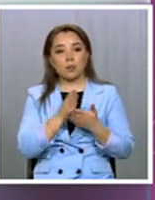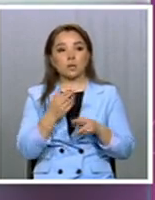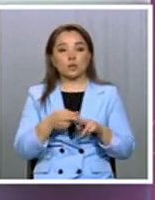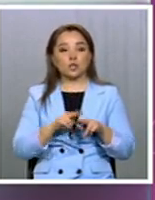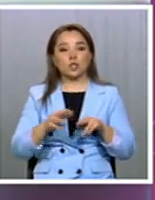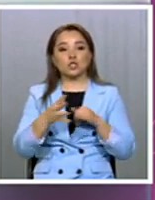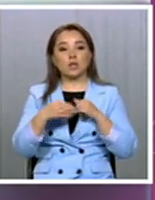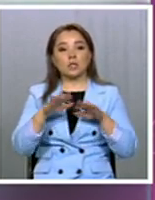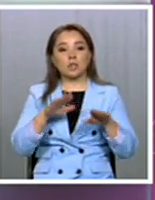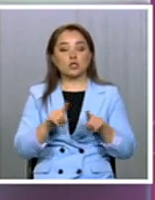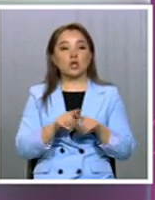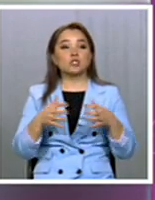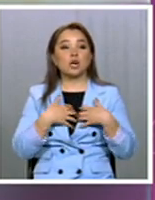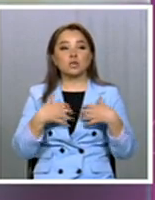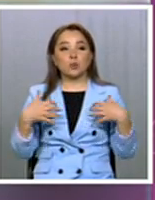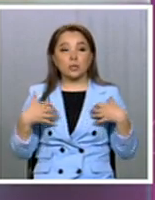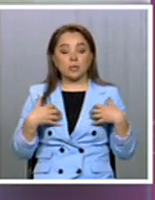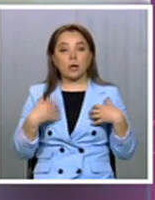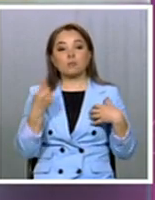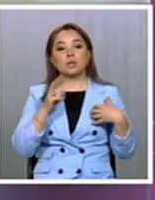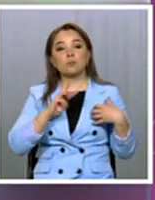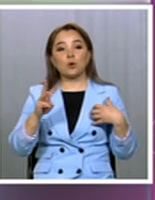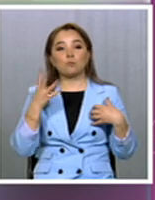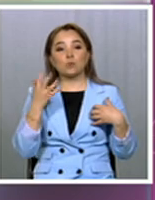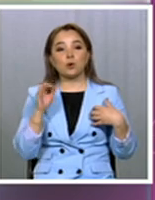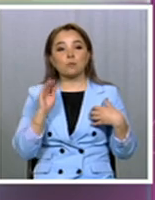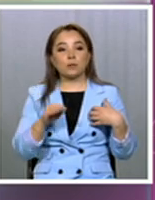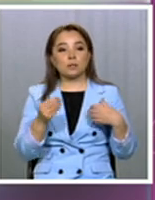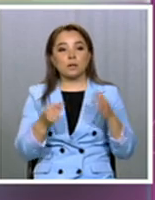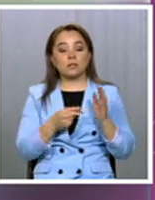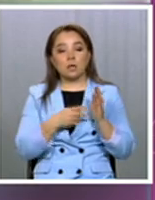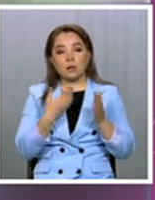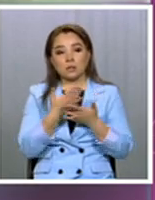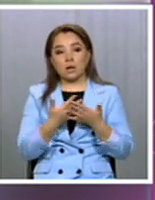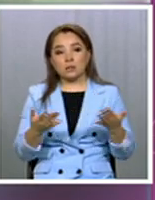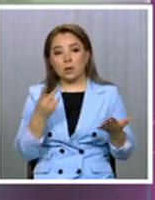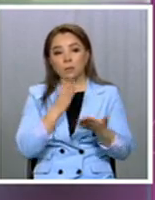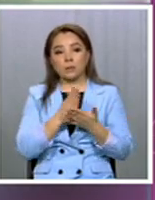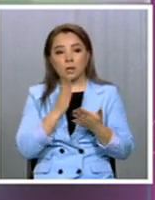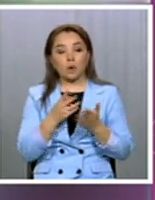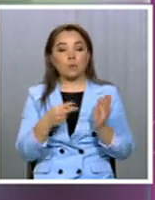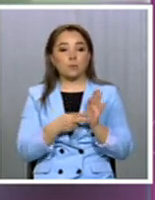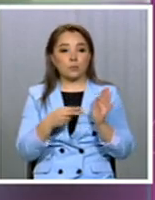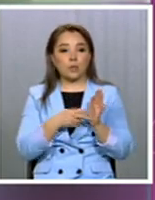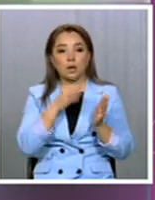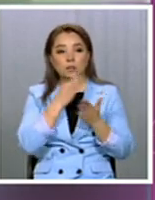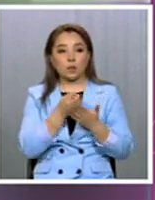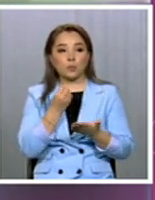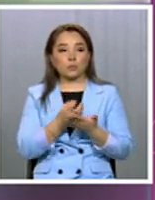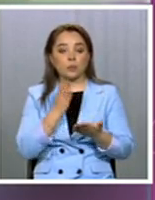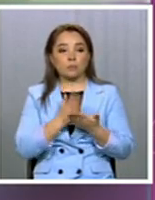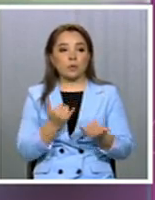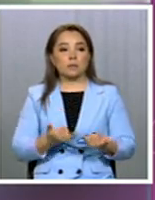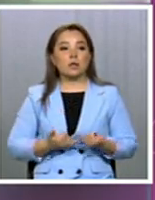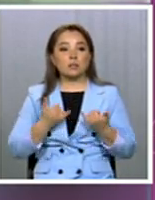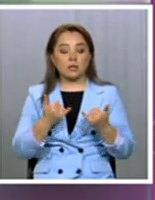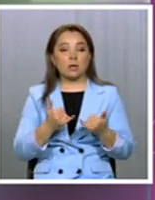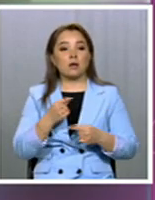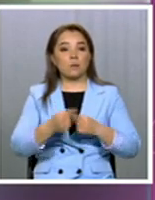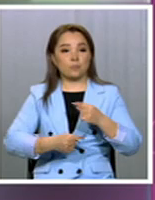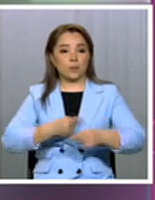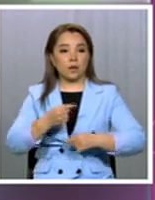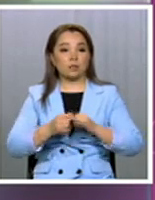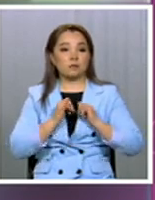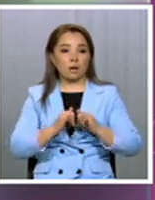бетінде жануарлардың 1,500,000 астам түрі бар. Осындай баға жетпес қазынаға қолы жеткен эволюциялық